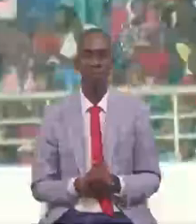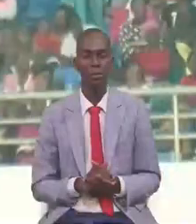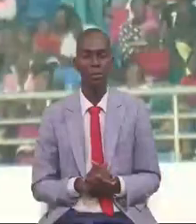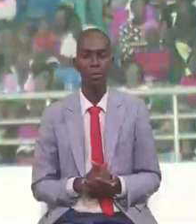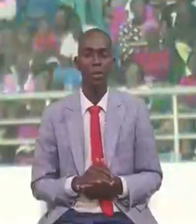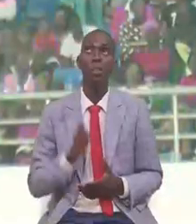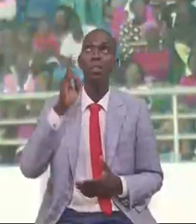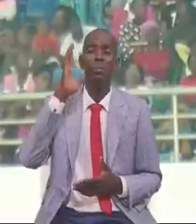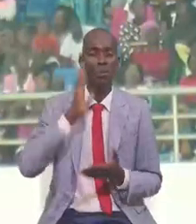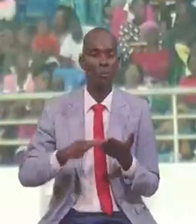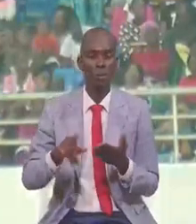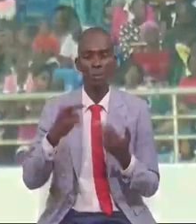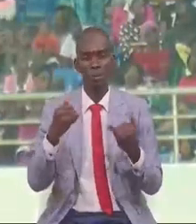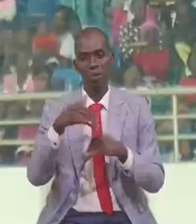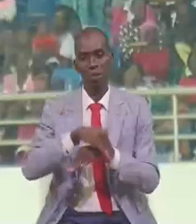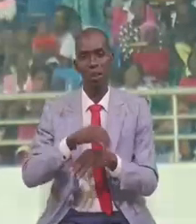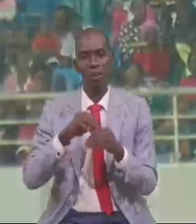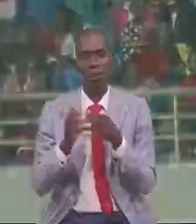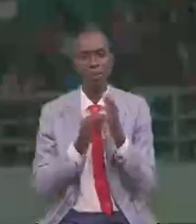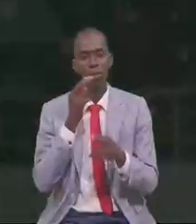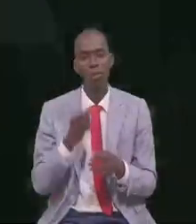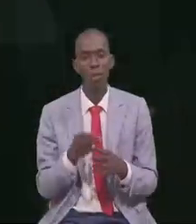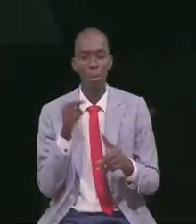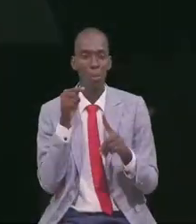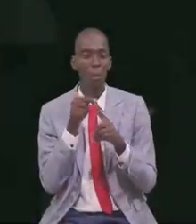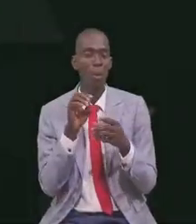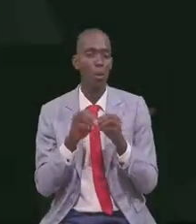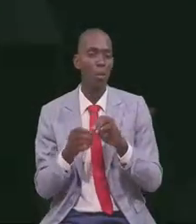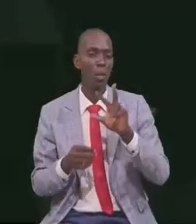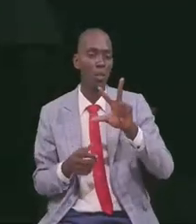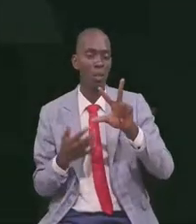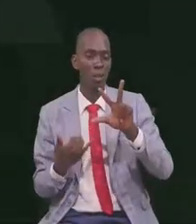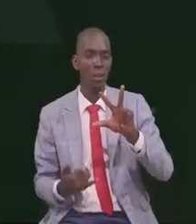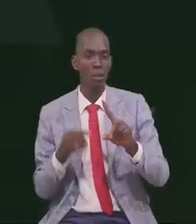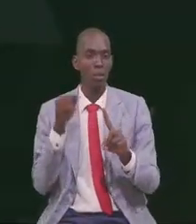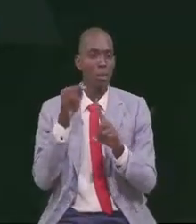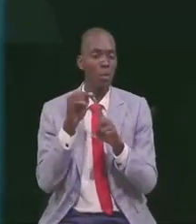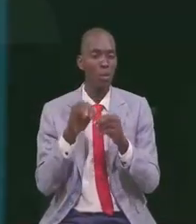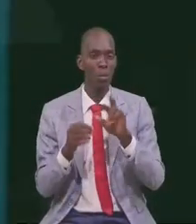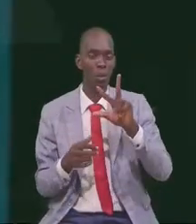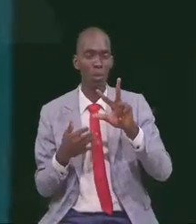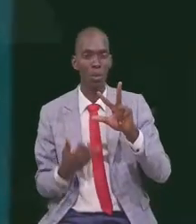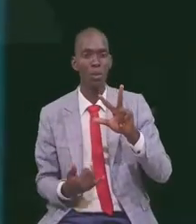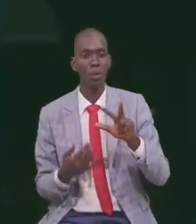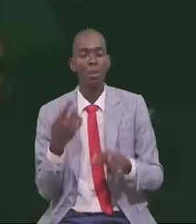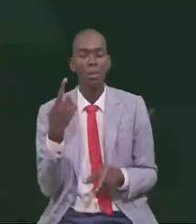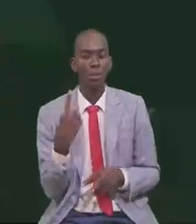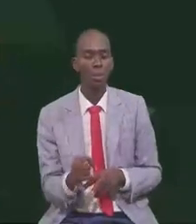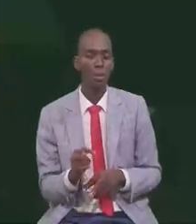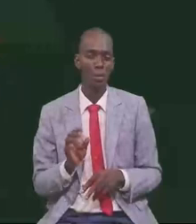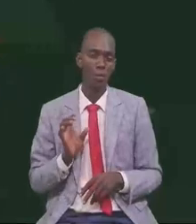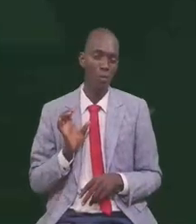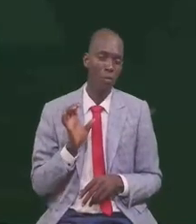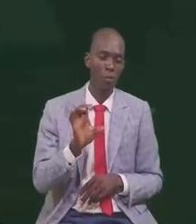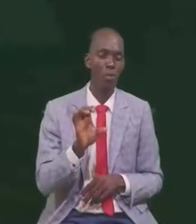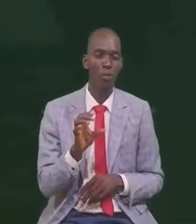tes péchés ce soir. Troisième point maintenant. La force de la foi au